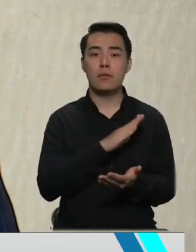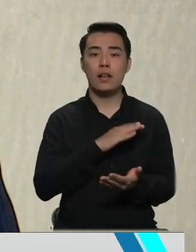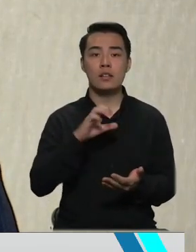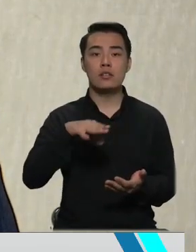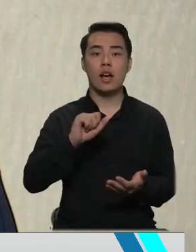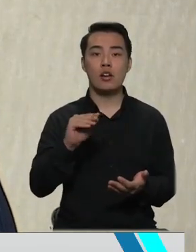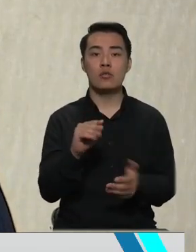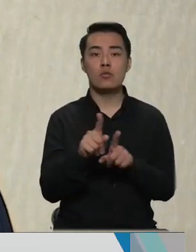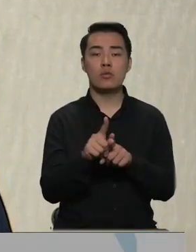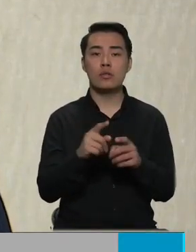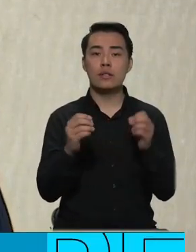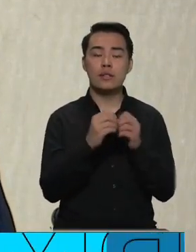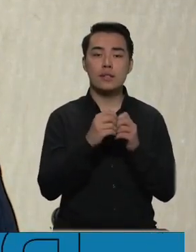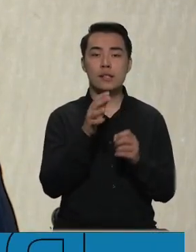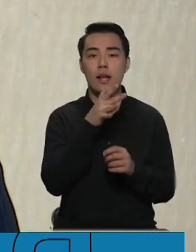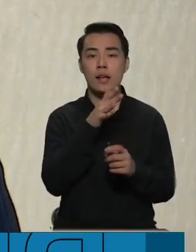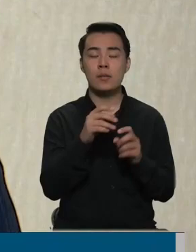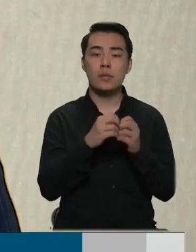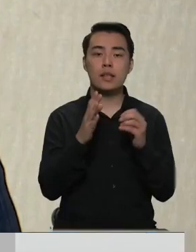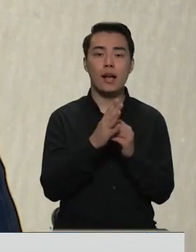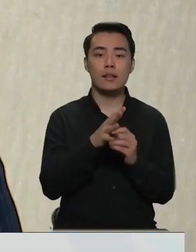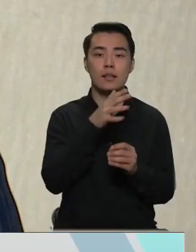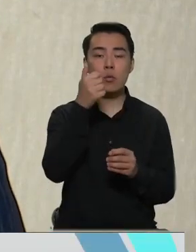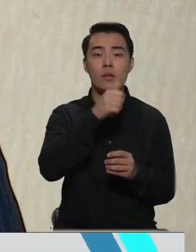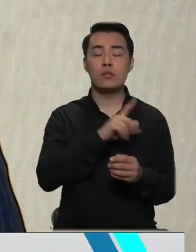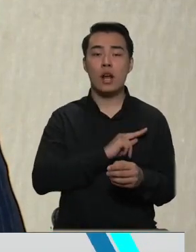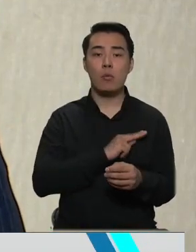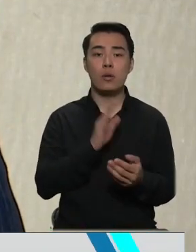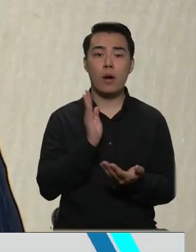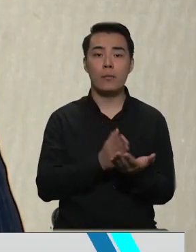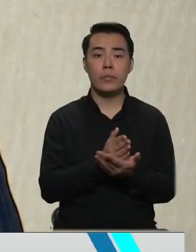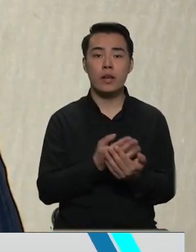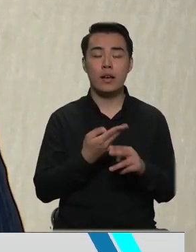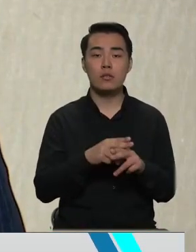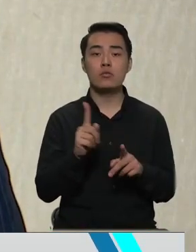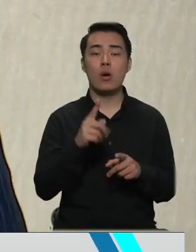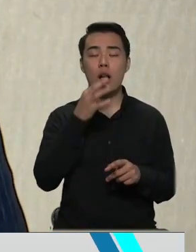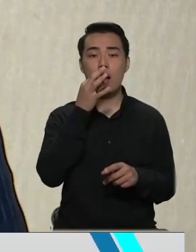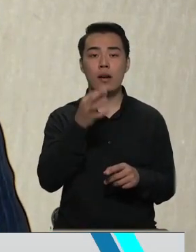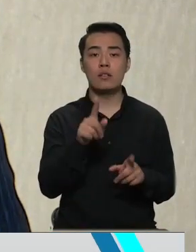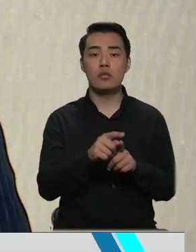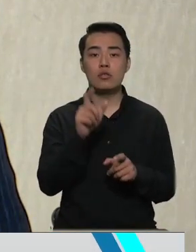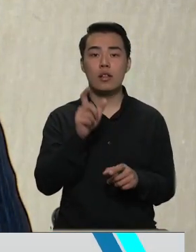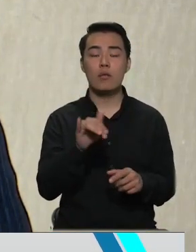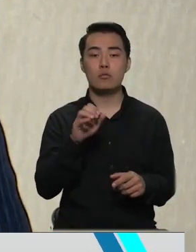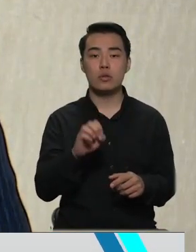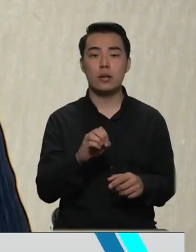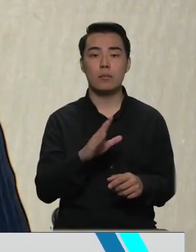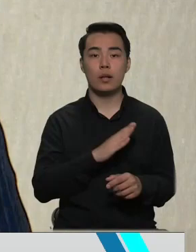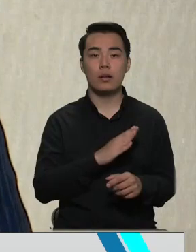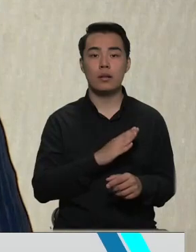имеет опыт более там 10 лет там 15 лет и так далее но это говорит тому То что человек уже